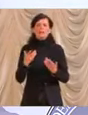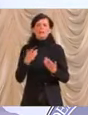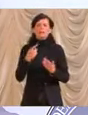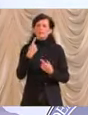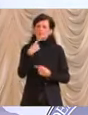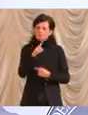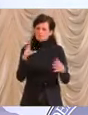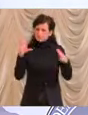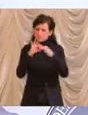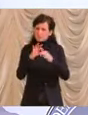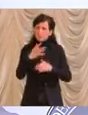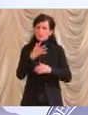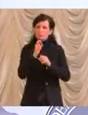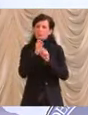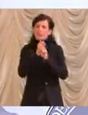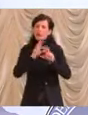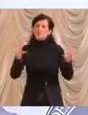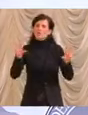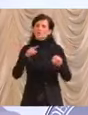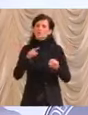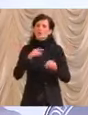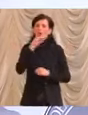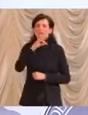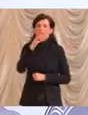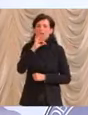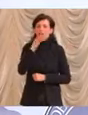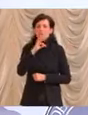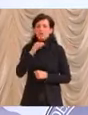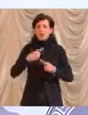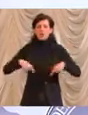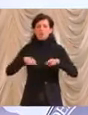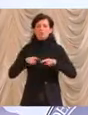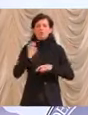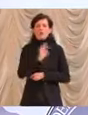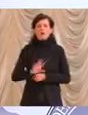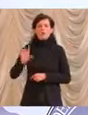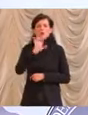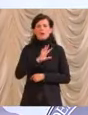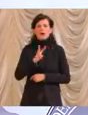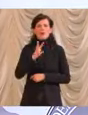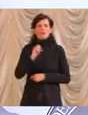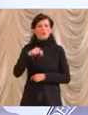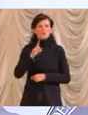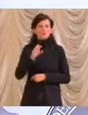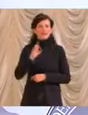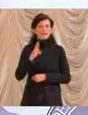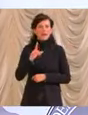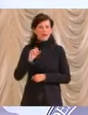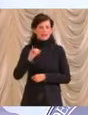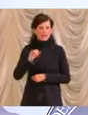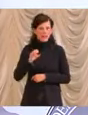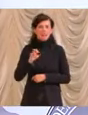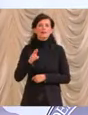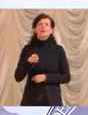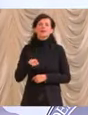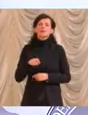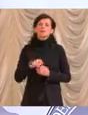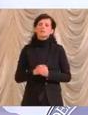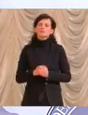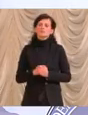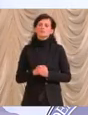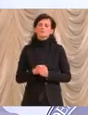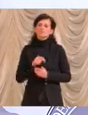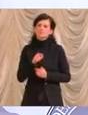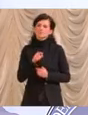una dichiarazione della Presidente della Commissione Europea, Ursula von der Leyen. Diciamo, il compito di elaborare la proposta non